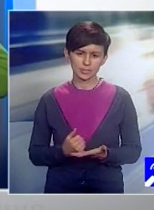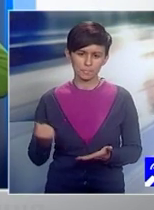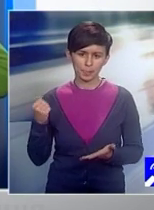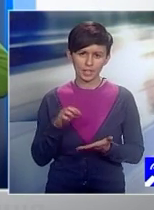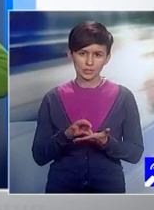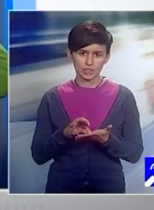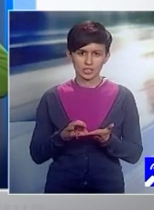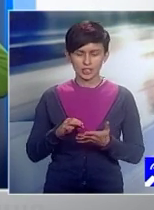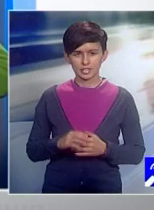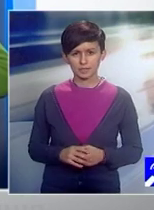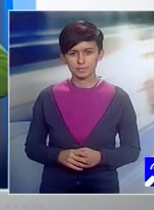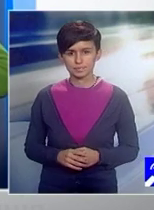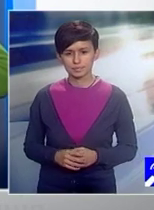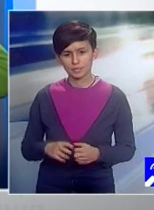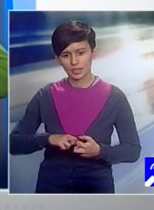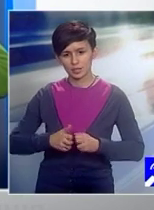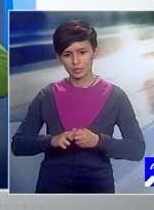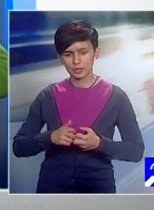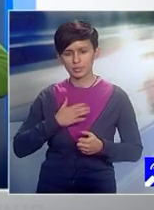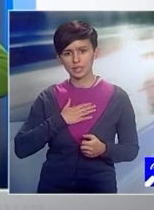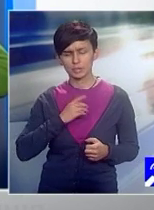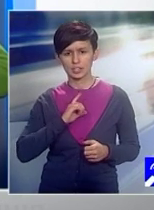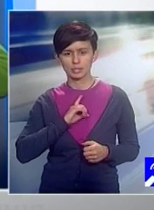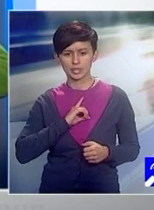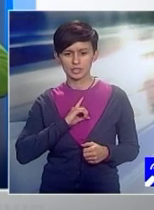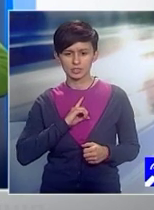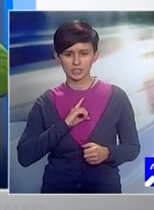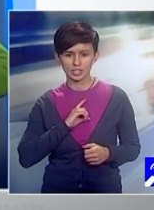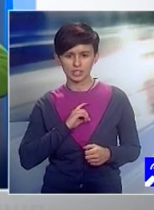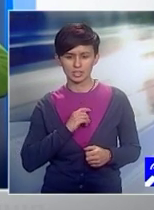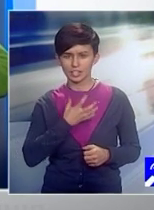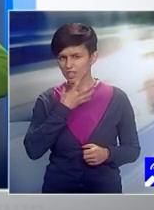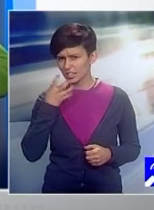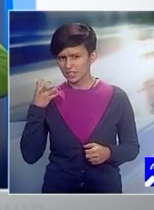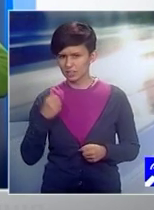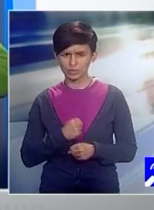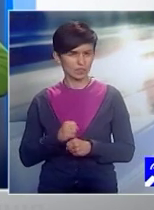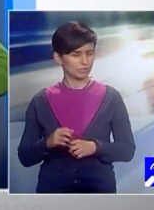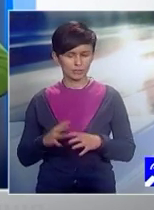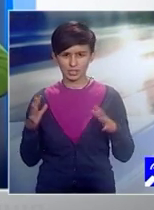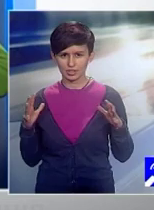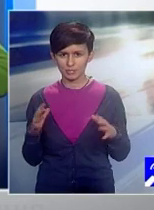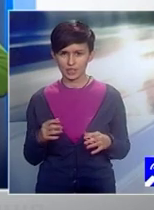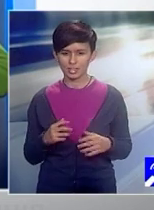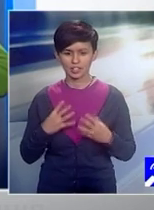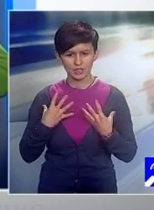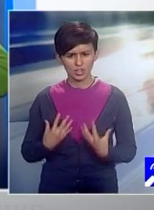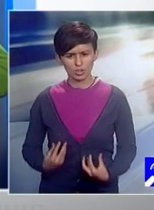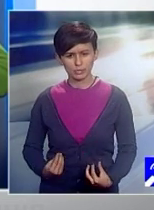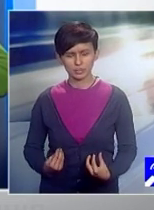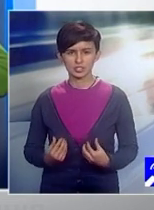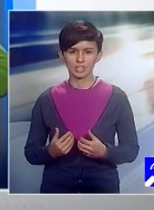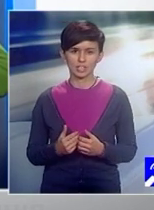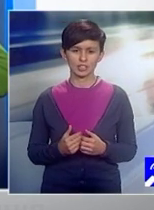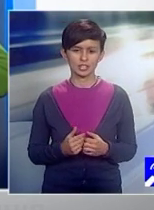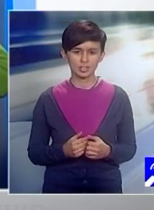atunci problemele mele personale, respectiv indigestiile, căldura extremă, oboseala, le-am pus tot timpul